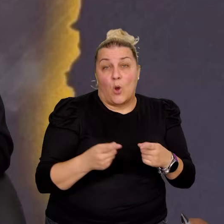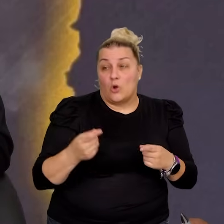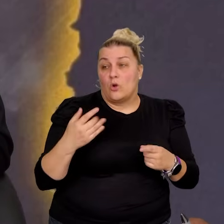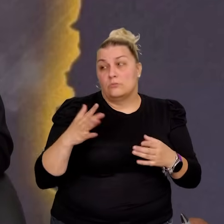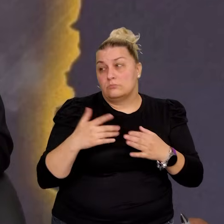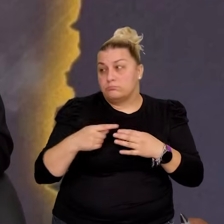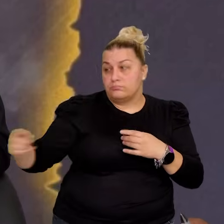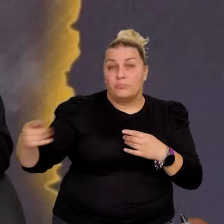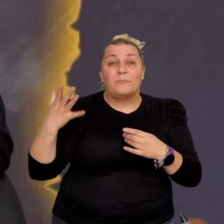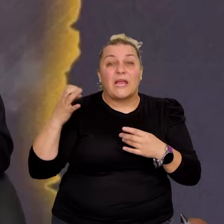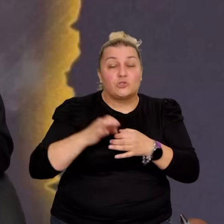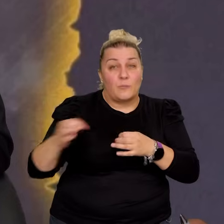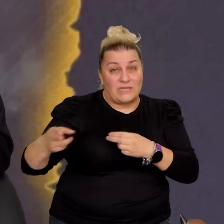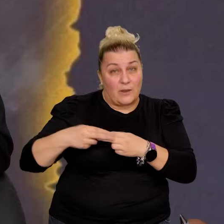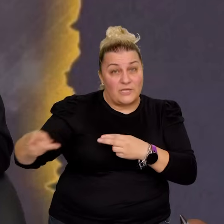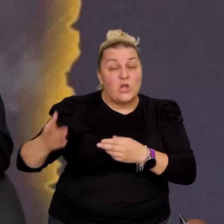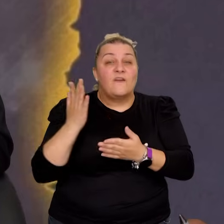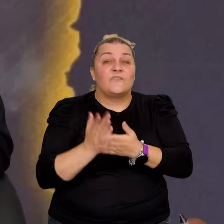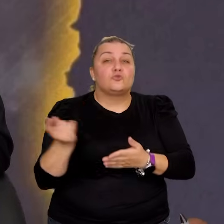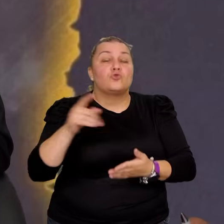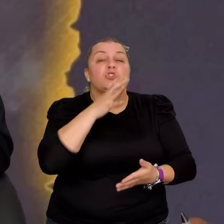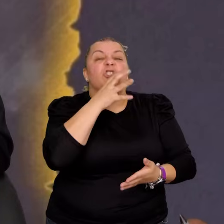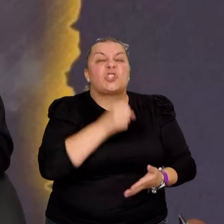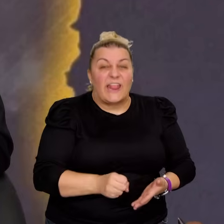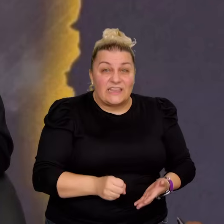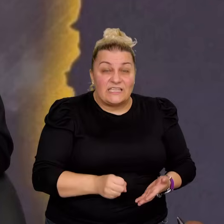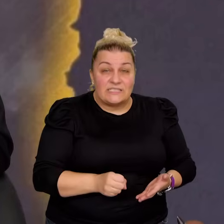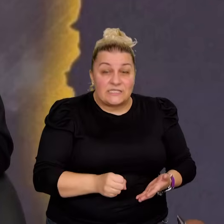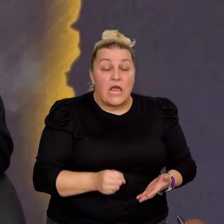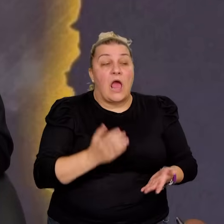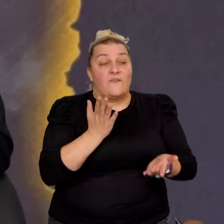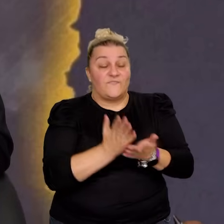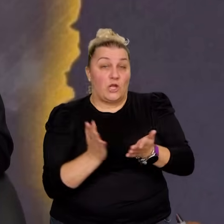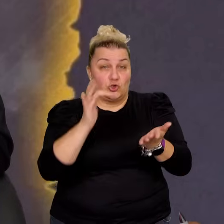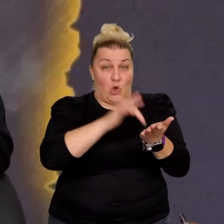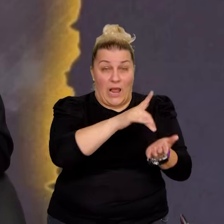500 metara možda bliže, su već bili četnici i tim dolaskom na Ovčaru